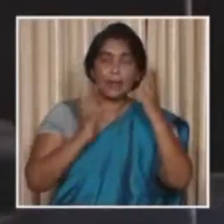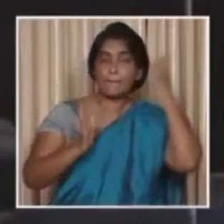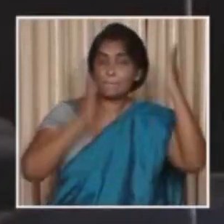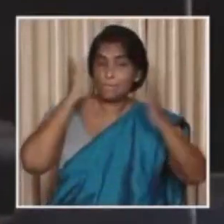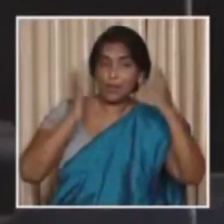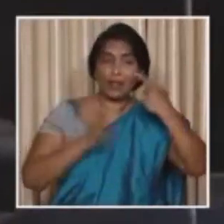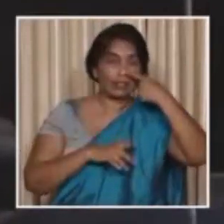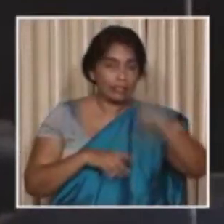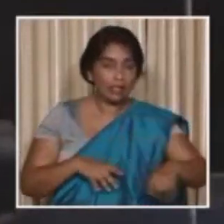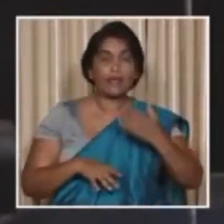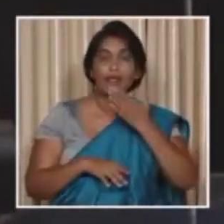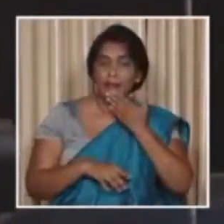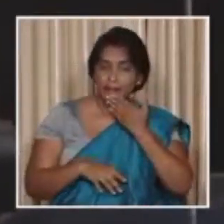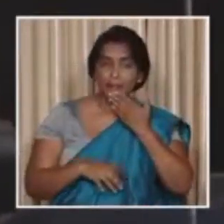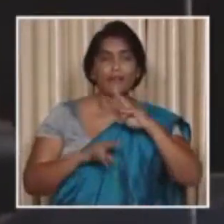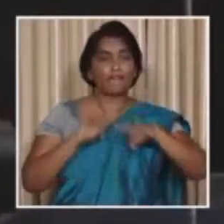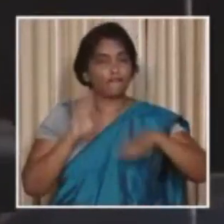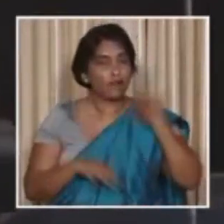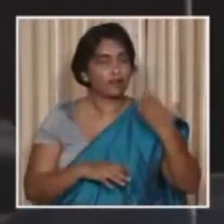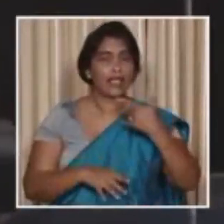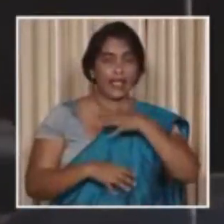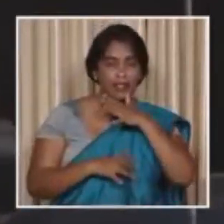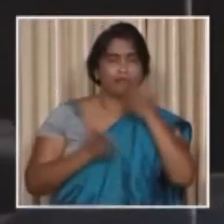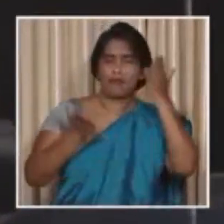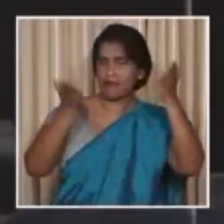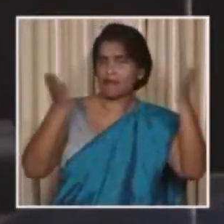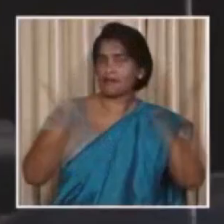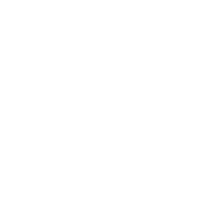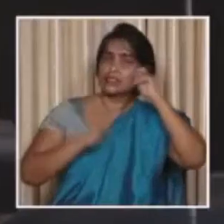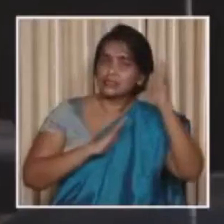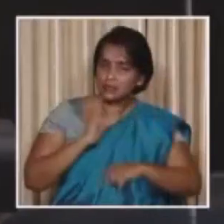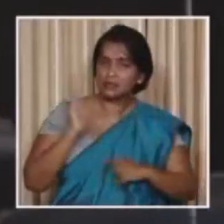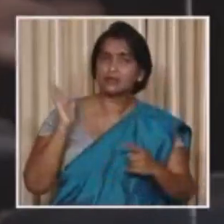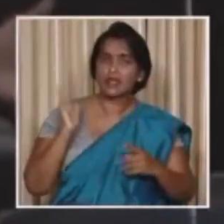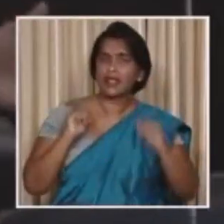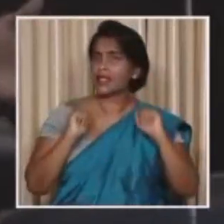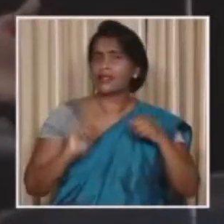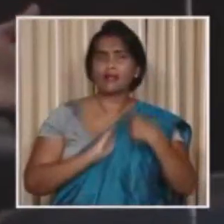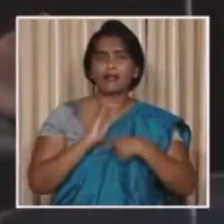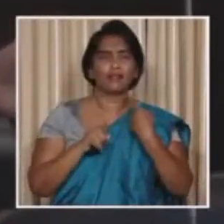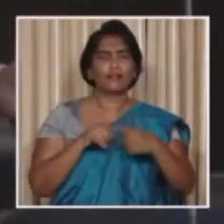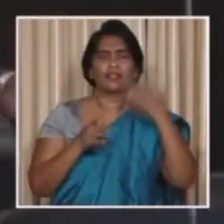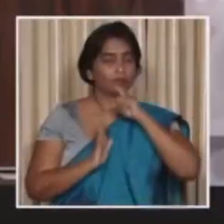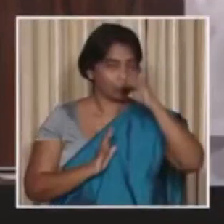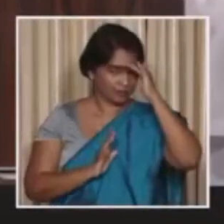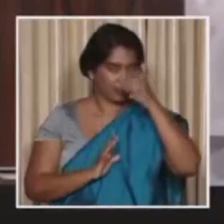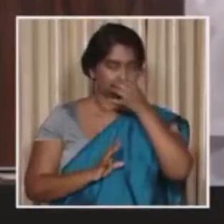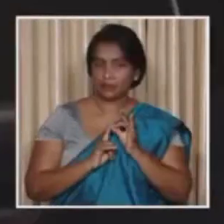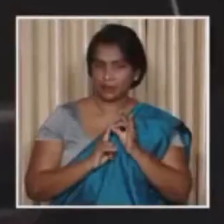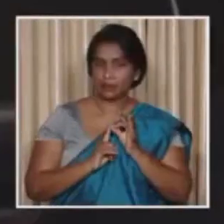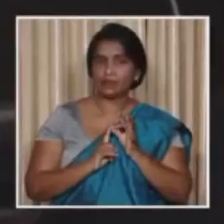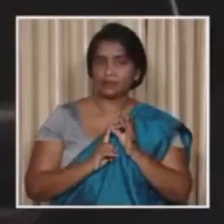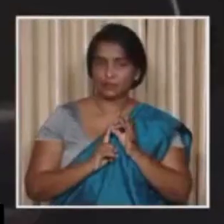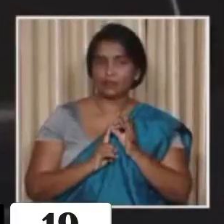මැලේසියාවේ තායිලන්තේ ඇමරිකාවේ ප්‍රංශේ ඉංගලන්තේ හැම තැනම තියෙනවා ජපානයේ හරි ඇයි අපේ විතරක් මේක නවත්තන්න හදන්නේ ගරු